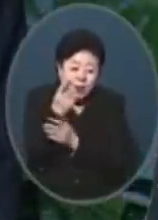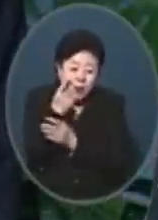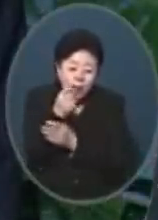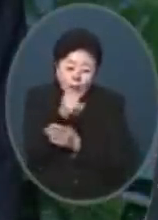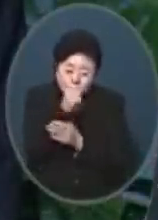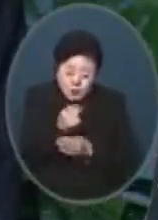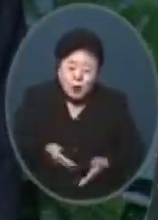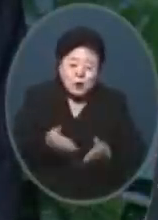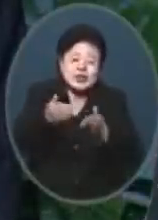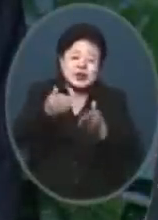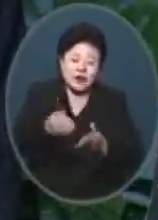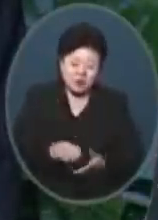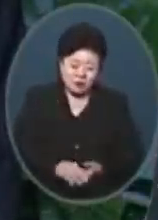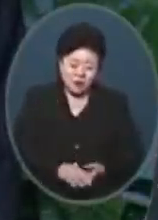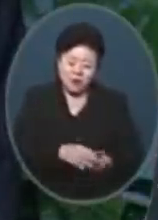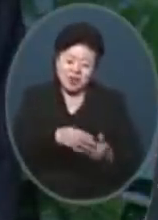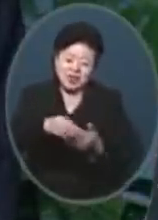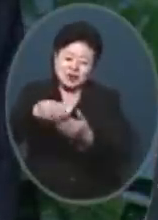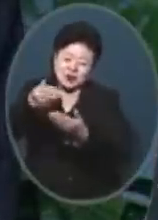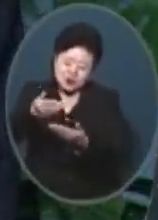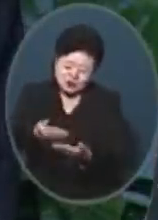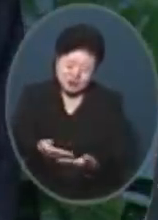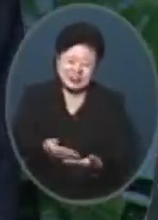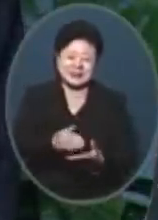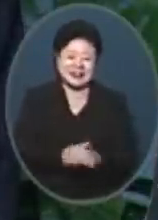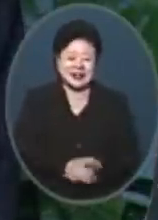좋은 길로 이끌어 주시기 위해서